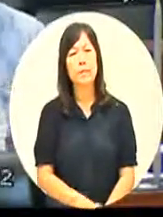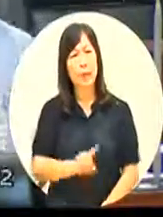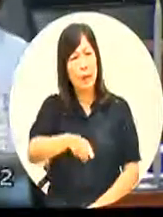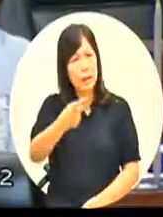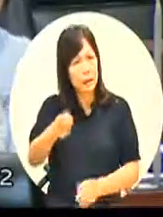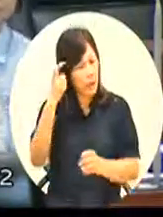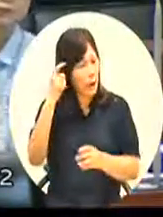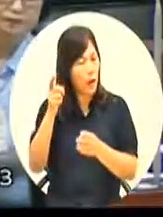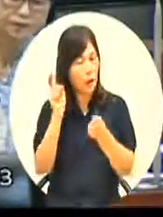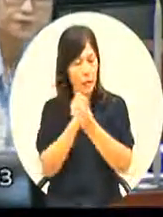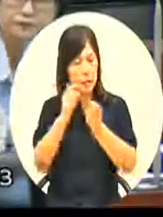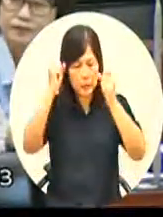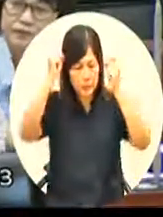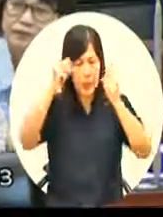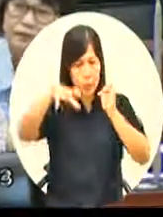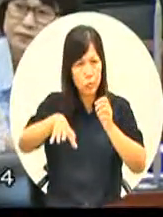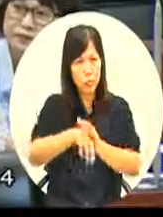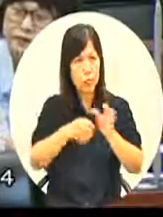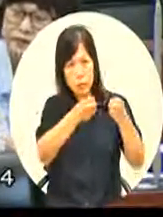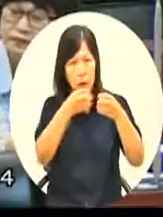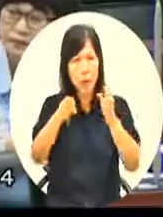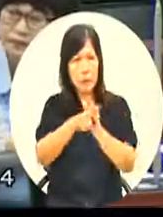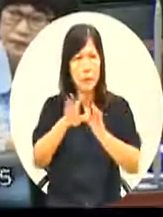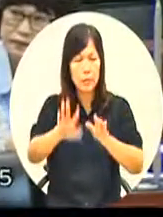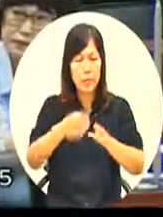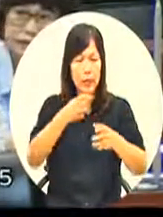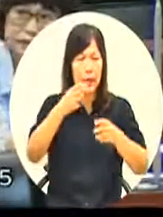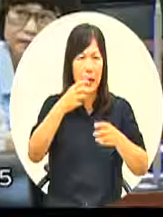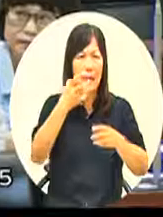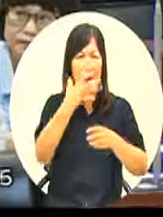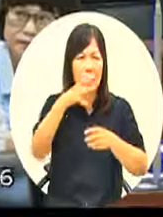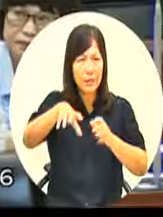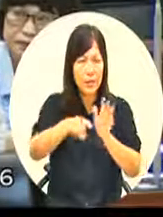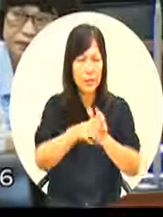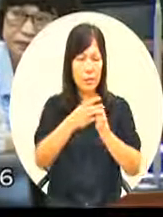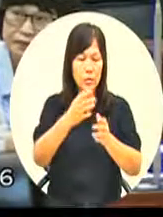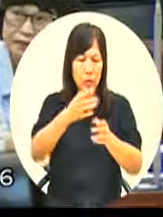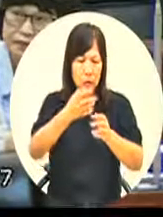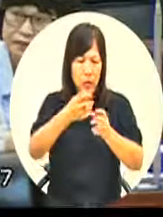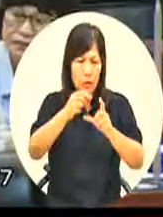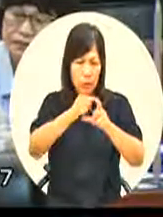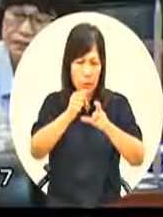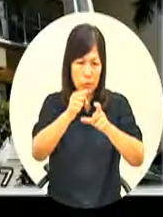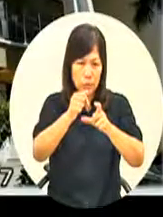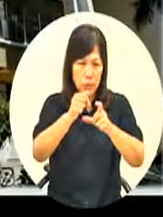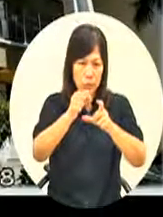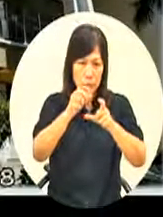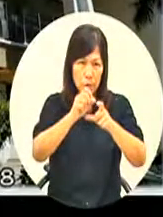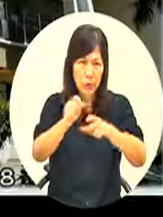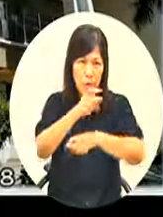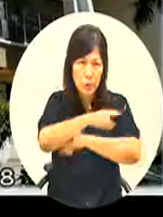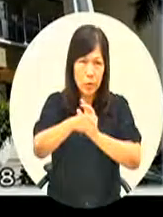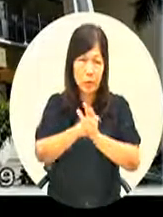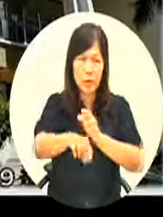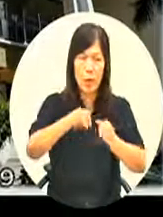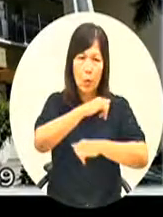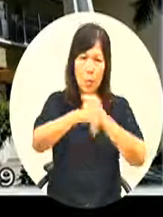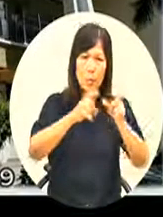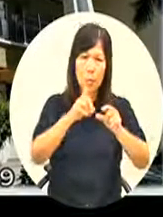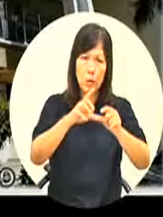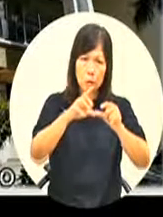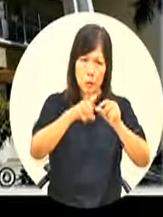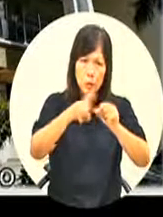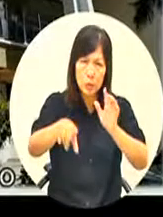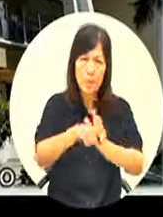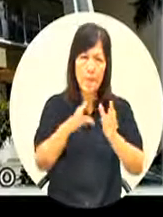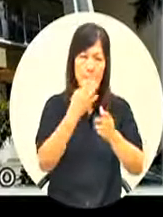育处讨论一下，就是有关于在盐埕区公所后面这一栋盐埕活动中心哈。好，那我想盐埕活动中心是在民